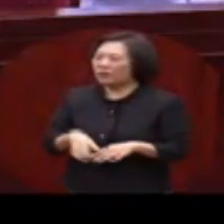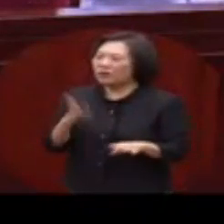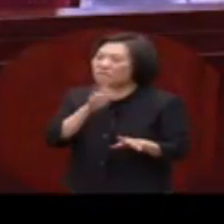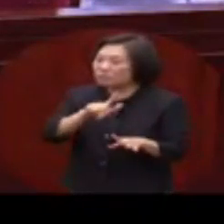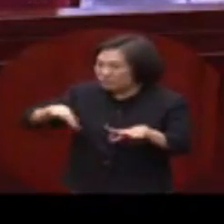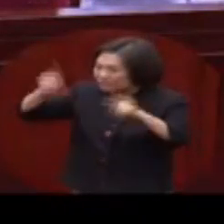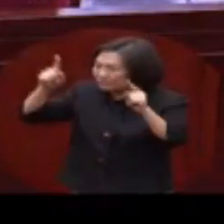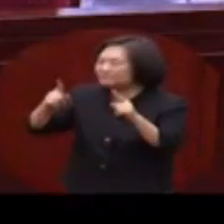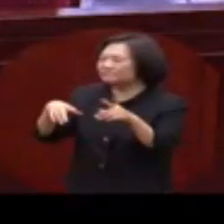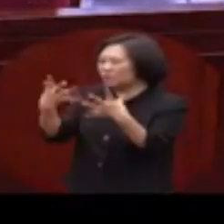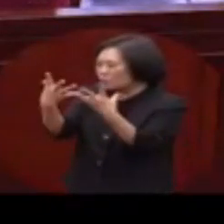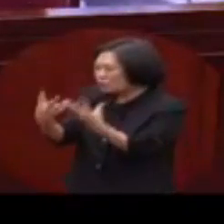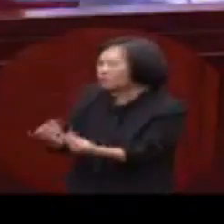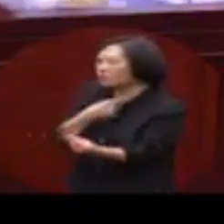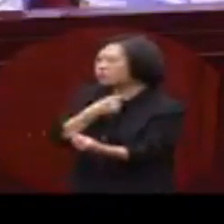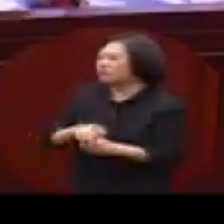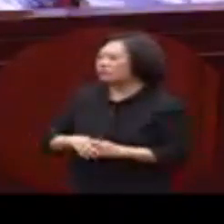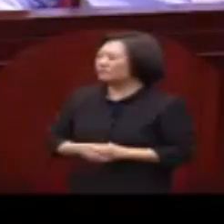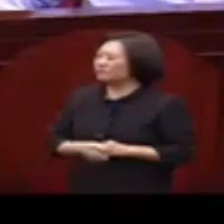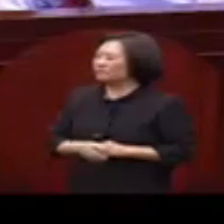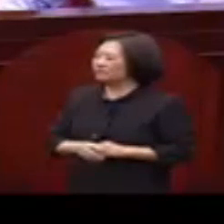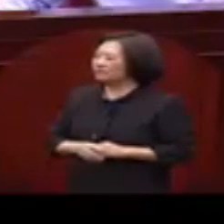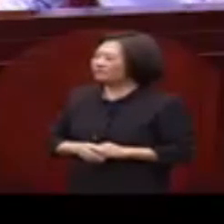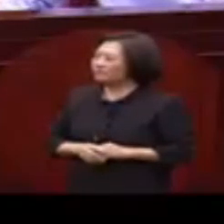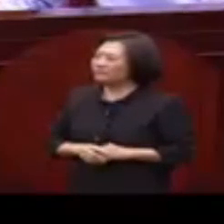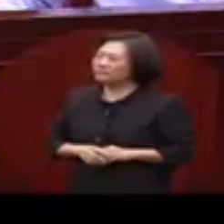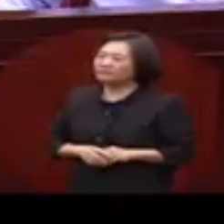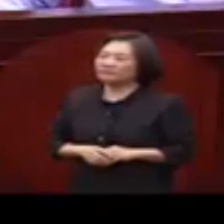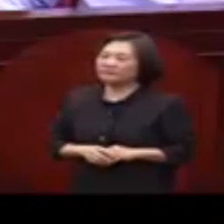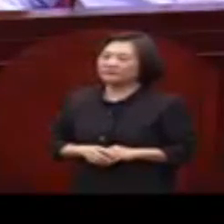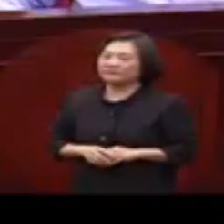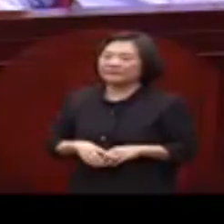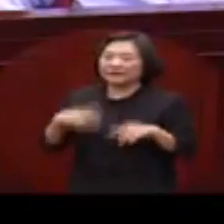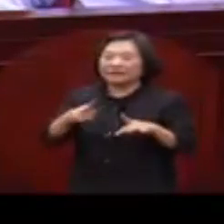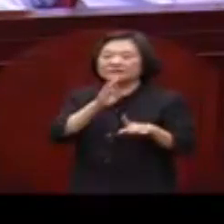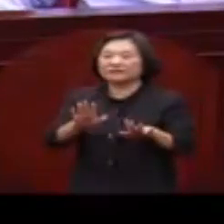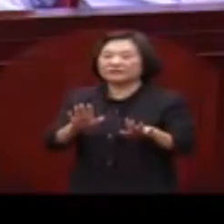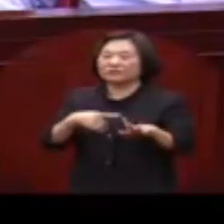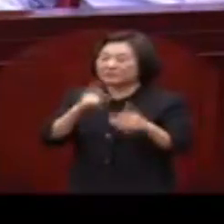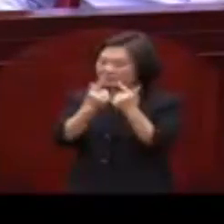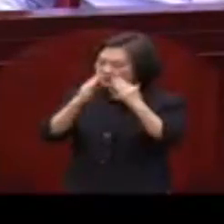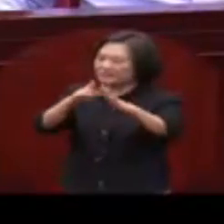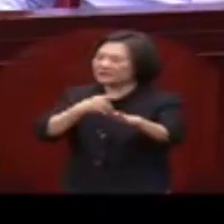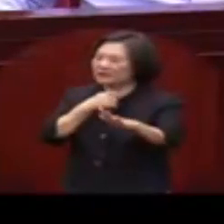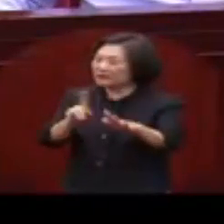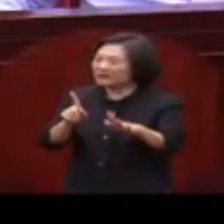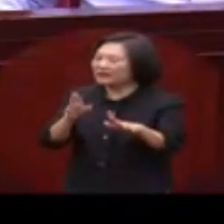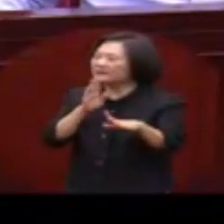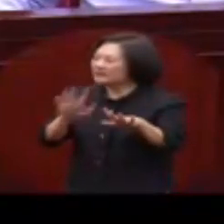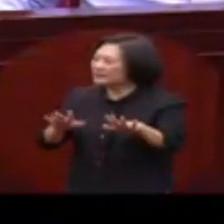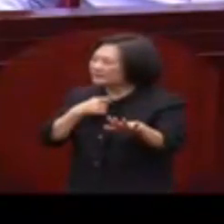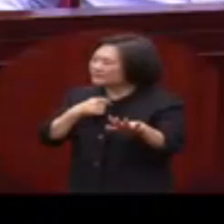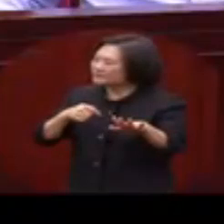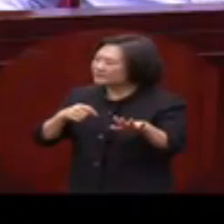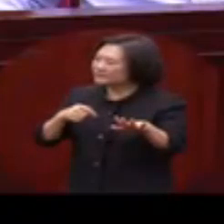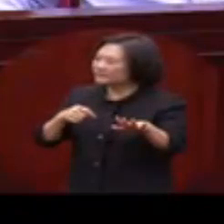减量哦，是我们在这一年内哦要积极去处理的。那韧性城市。其实极端气候之下，你知道，不要幻